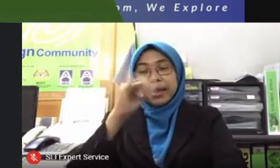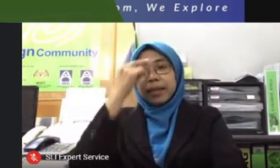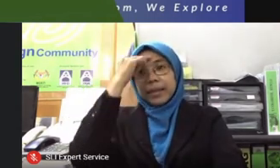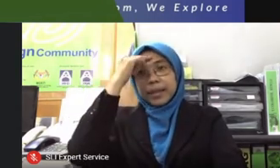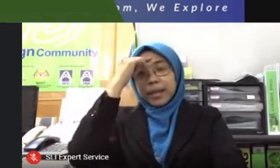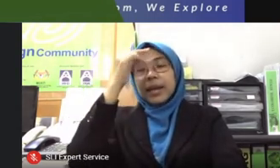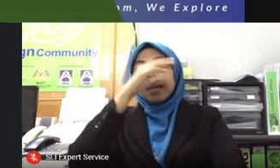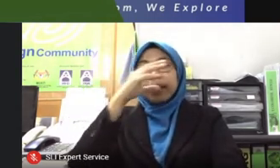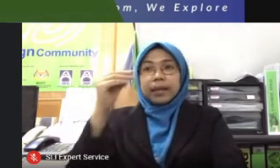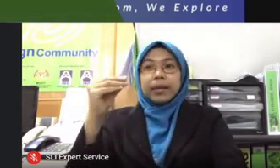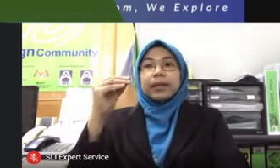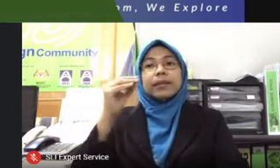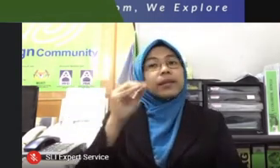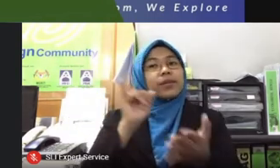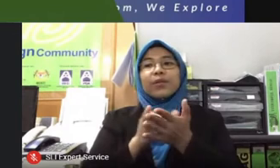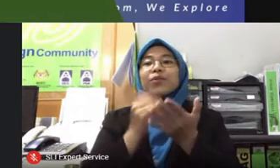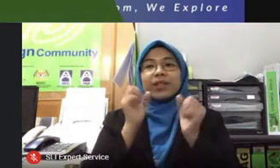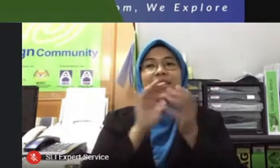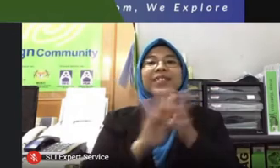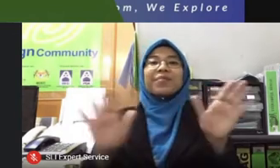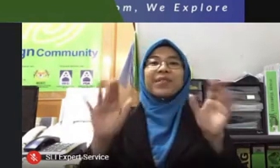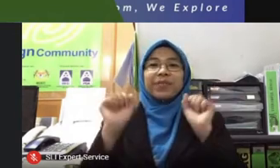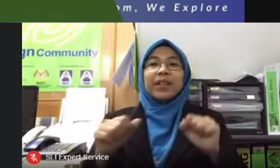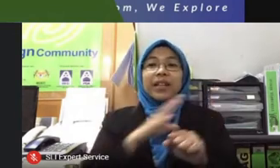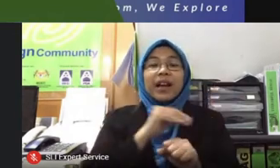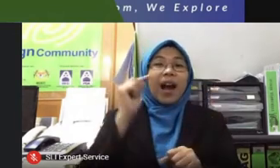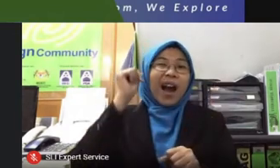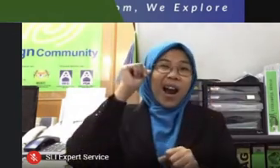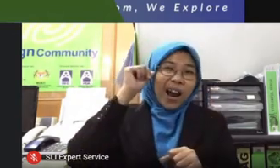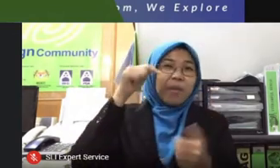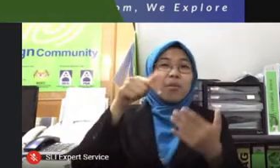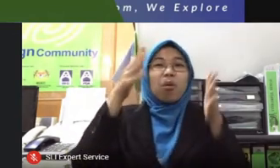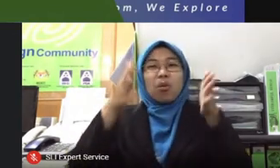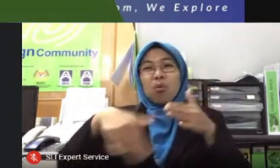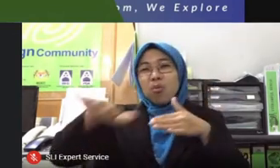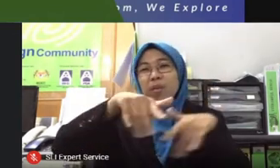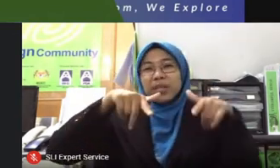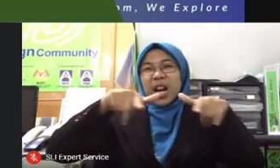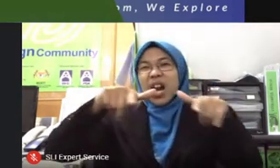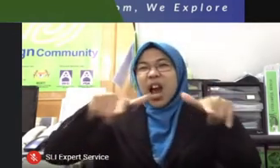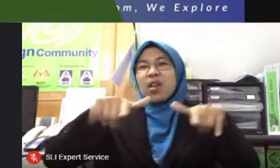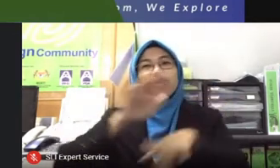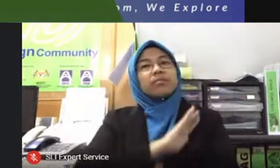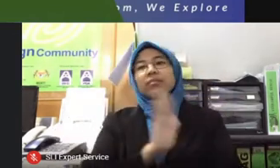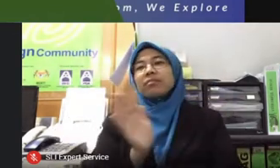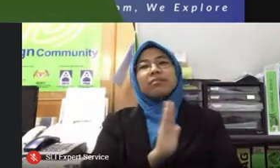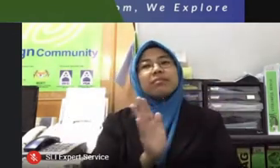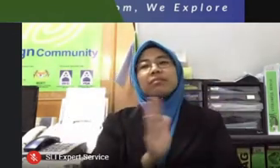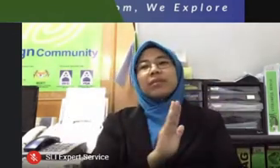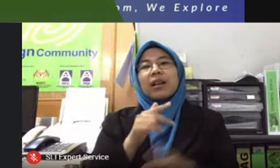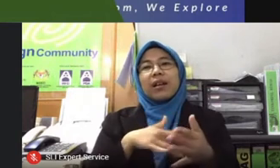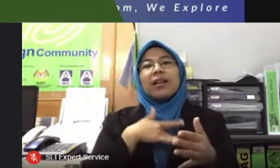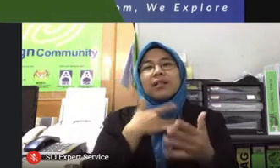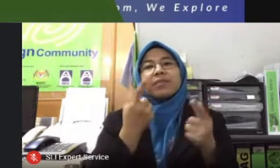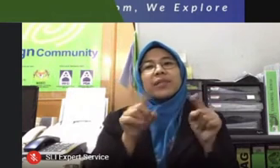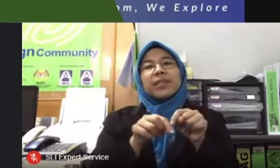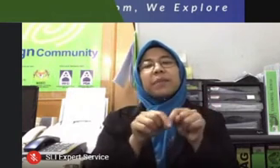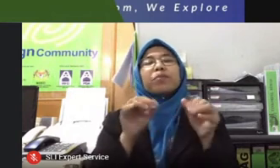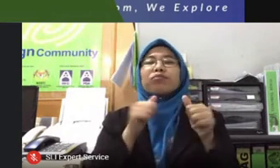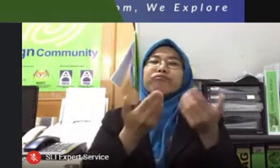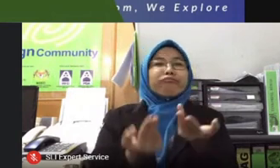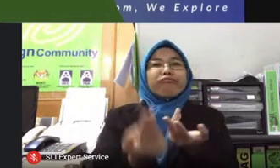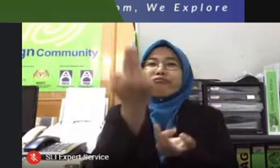Iaitu okay, selamat. So nak anggap orang macam tunggul kayu ke apakah, itu pada saya actually